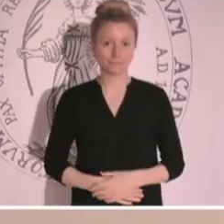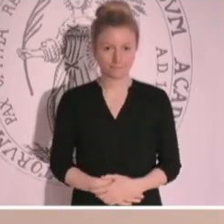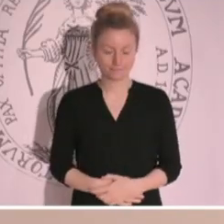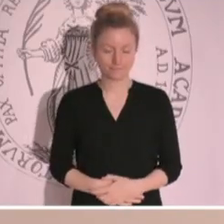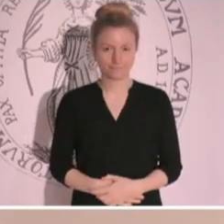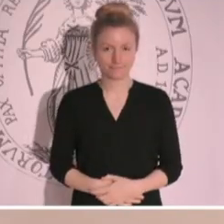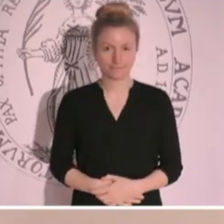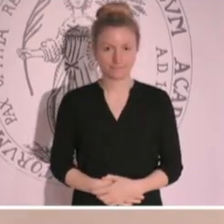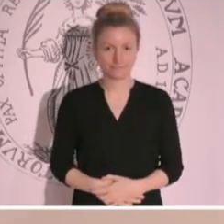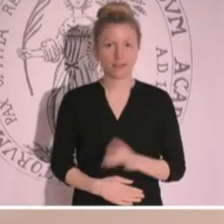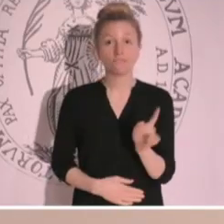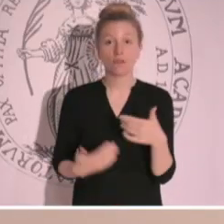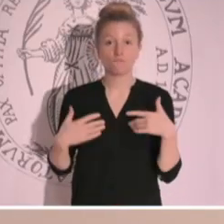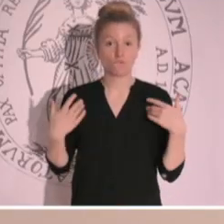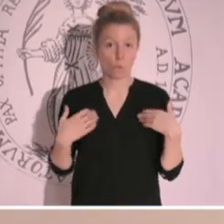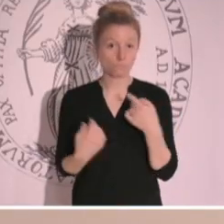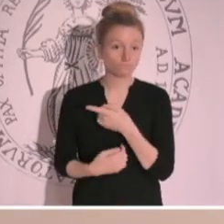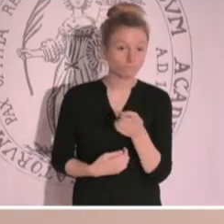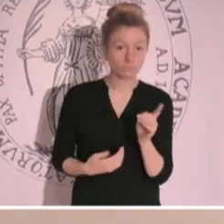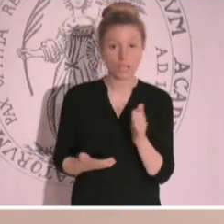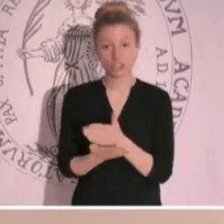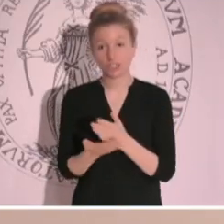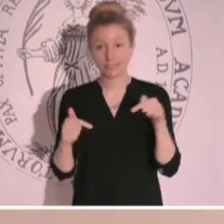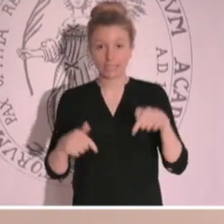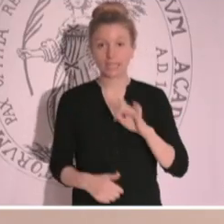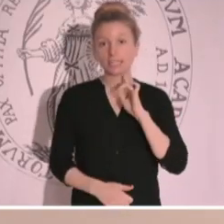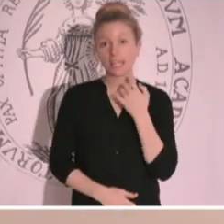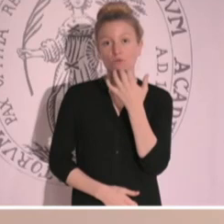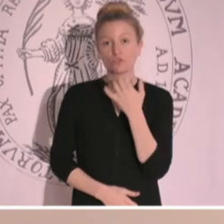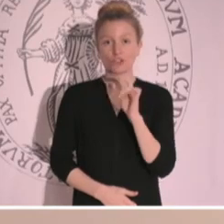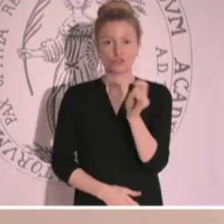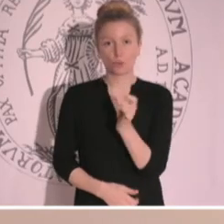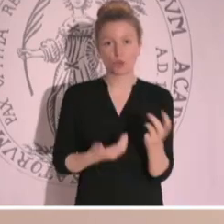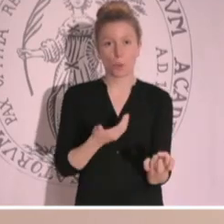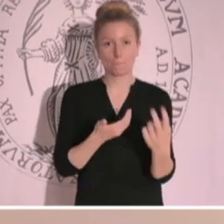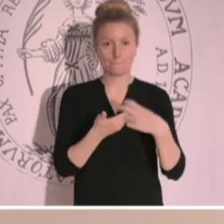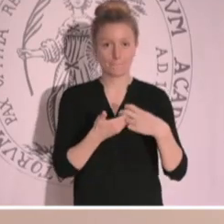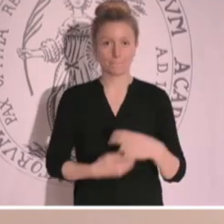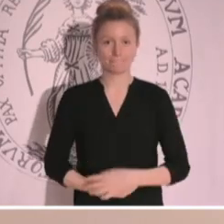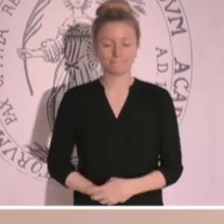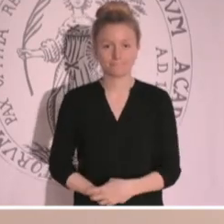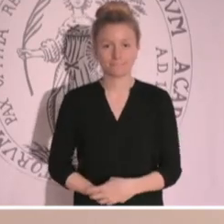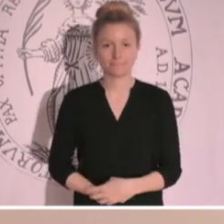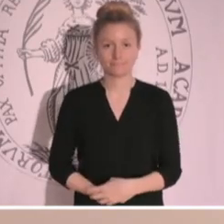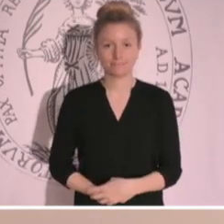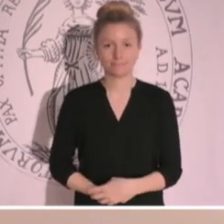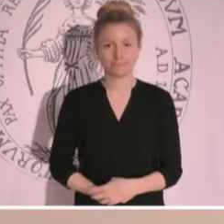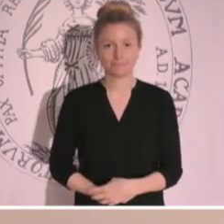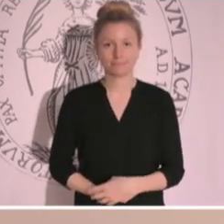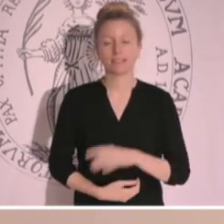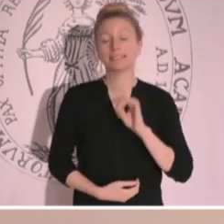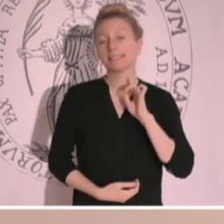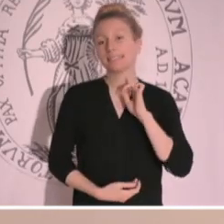dass Sie sich für das Studium an der CAU, an unserer CAU, entschieden haben. Die Kieler Universität mit ihren jetzt mehr